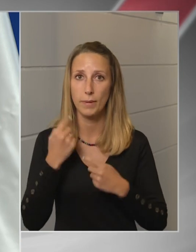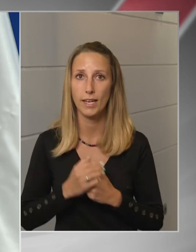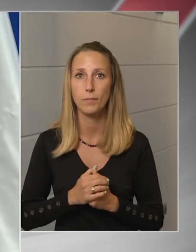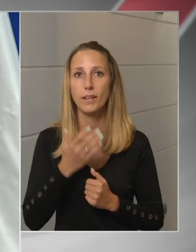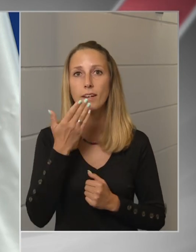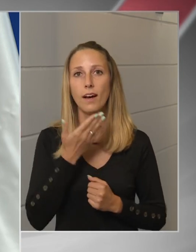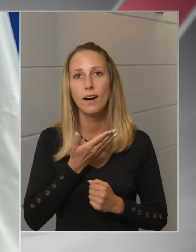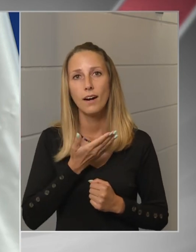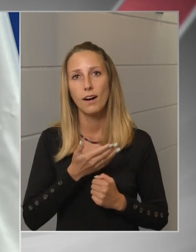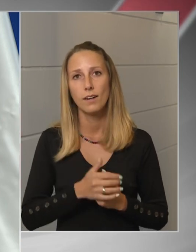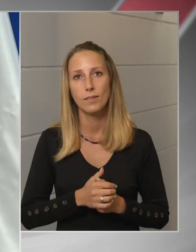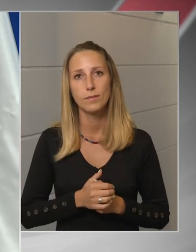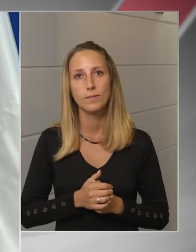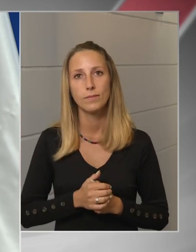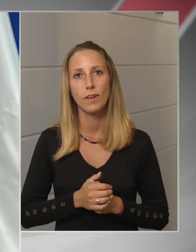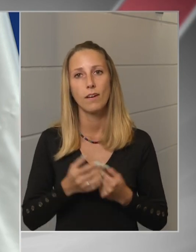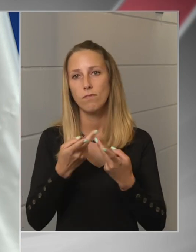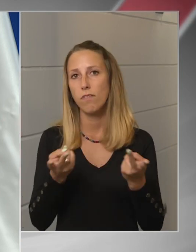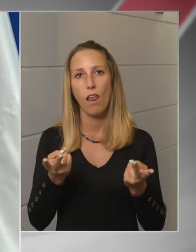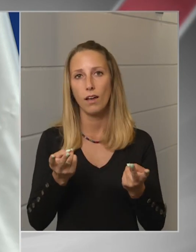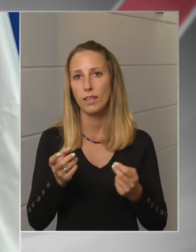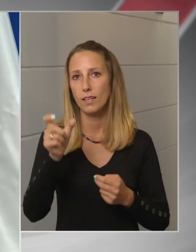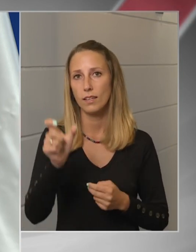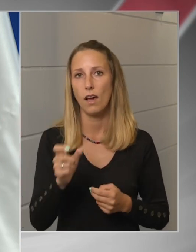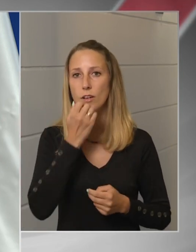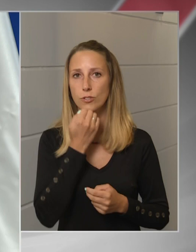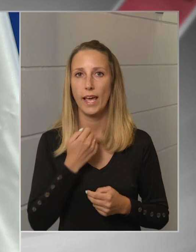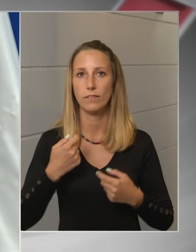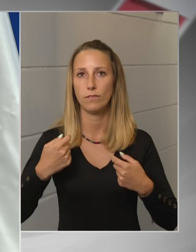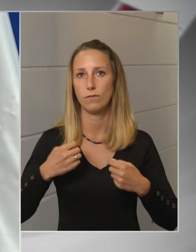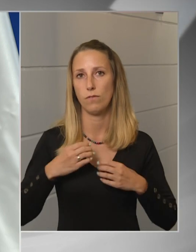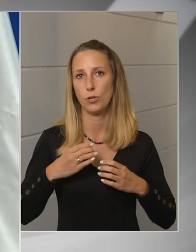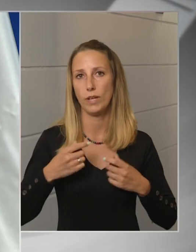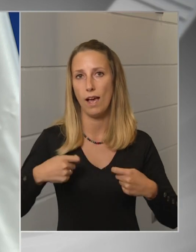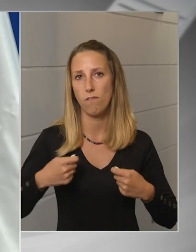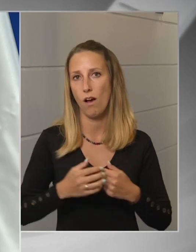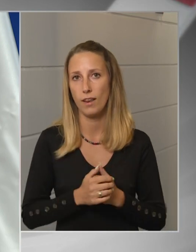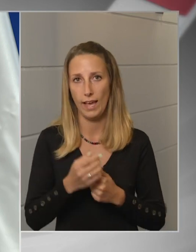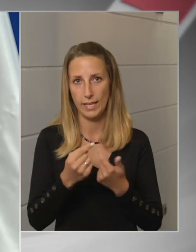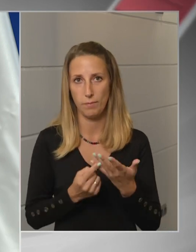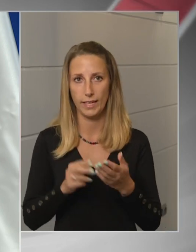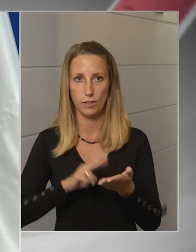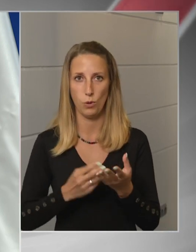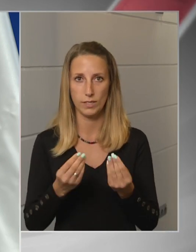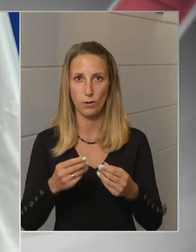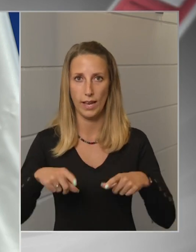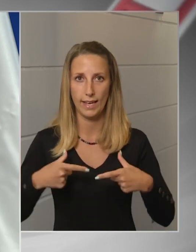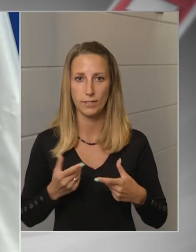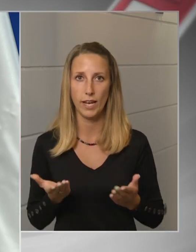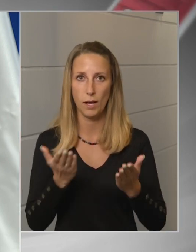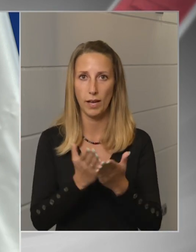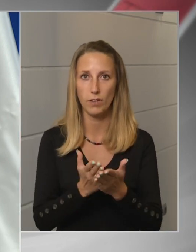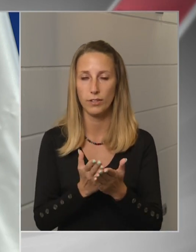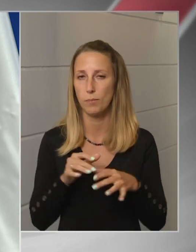valaki a saját vagyonával egyébként jogszerűen él, és ennek